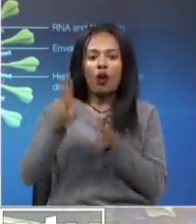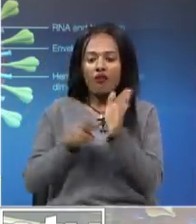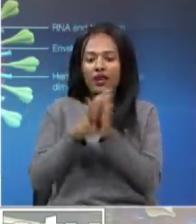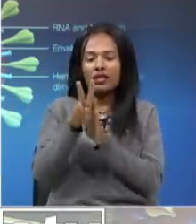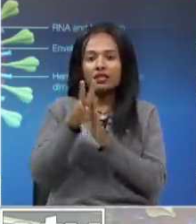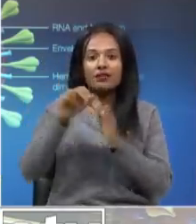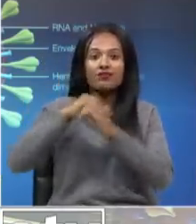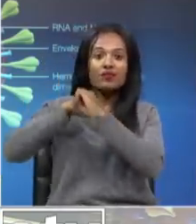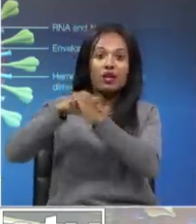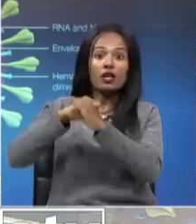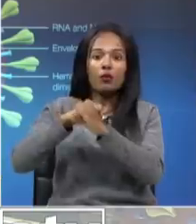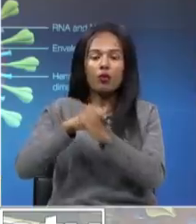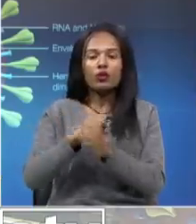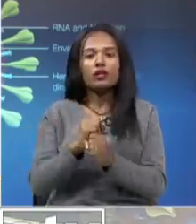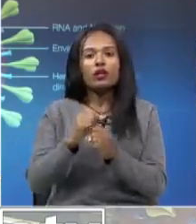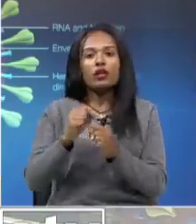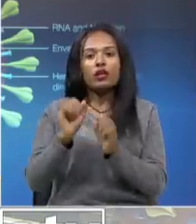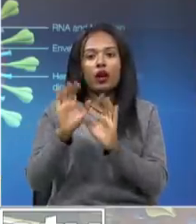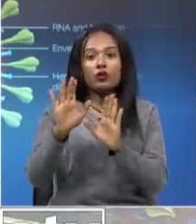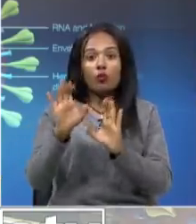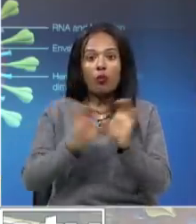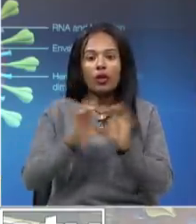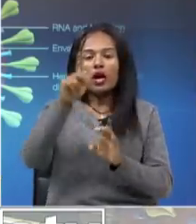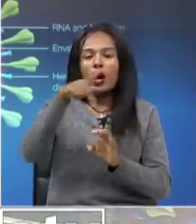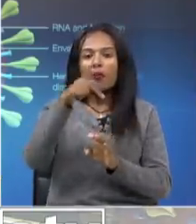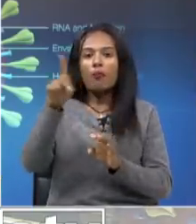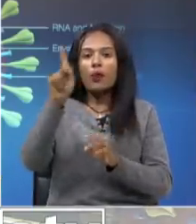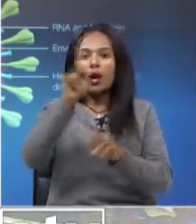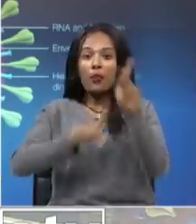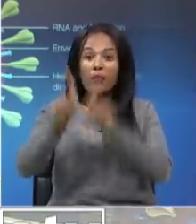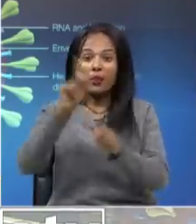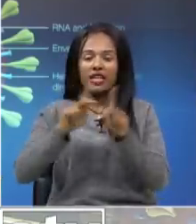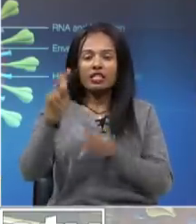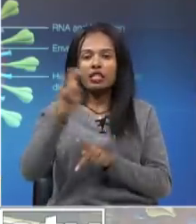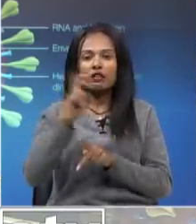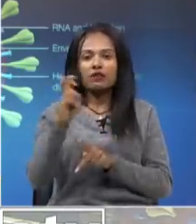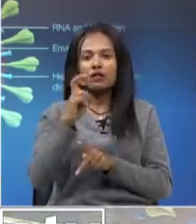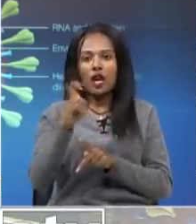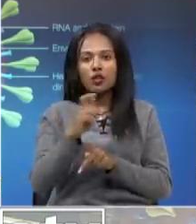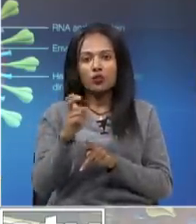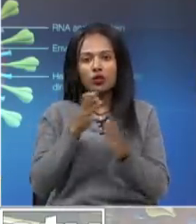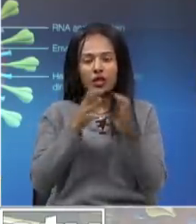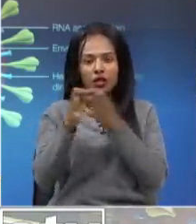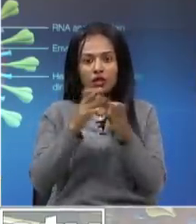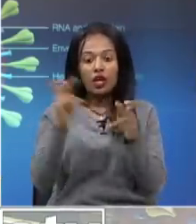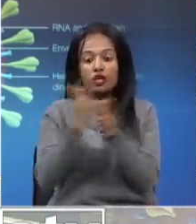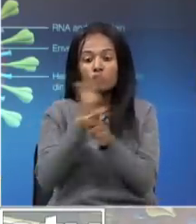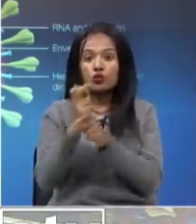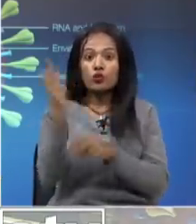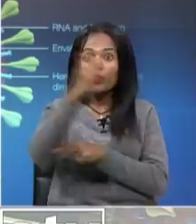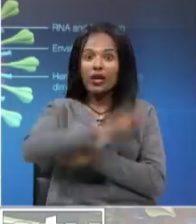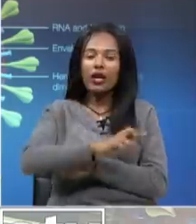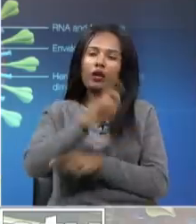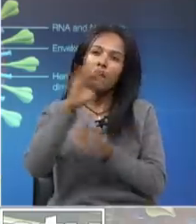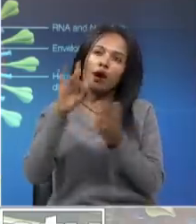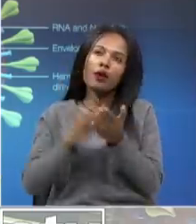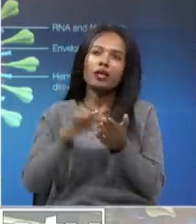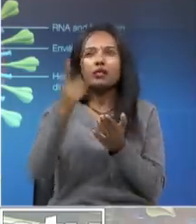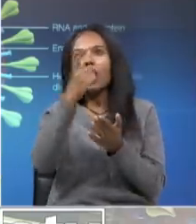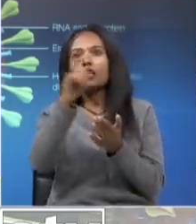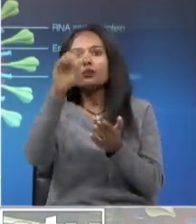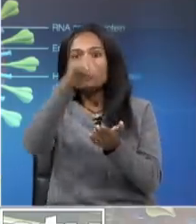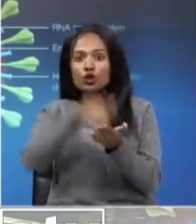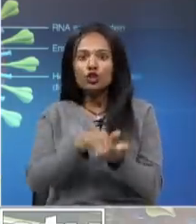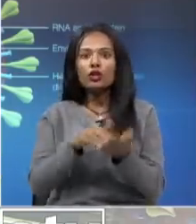ርጭትን ለመግታት የድርሻውን እያበረከተ መሆኑን የፓብሊክ ሰርቪስ ትራንስፖርት አገልግሎት ድርጅት ገለጸ። ድርጅቱ በቀን በአማካኝ እስከ